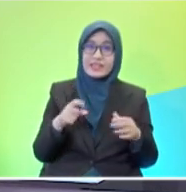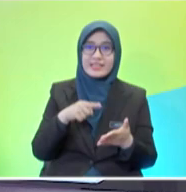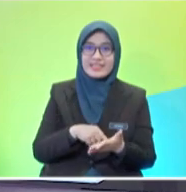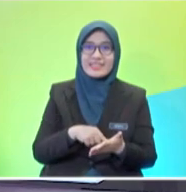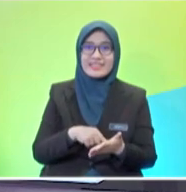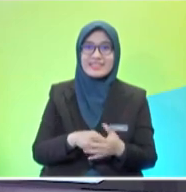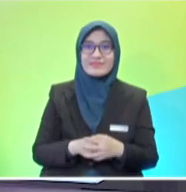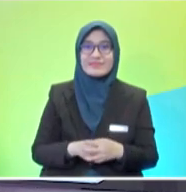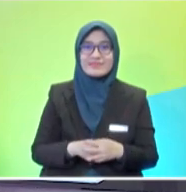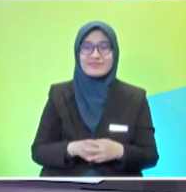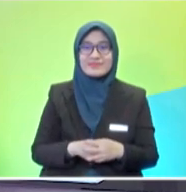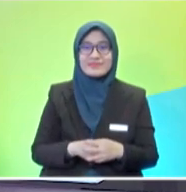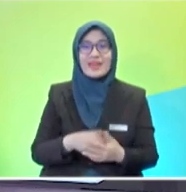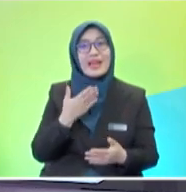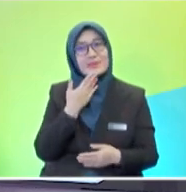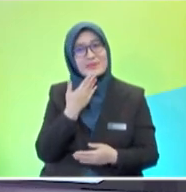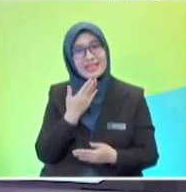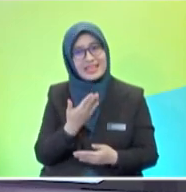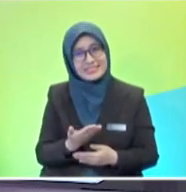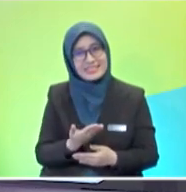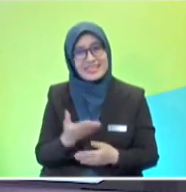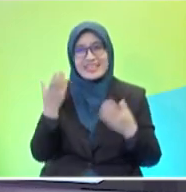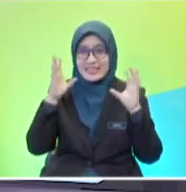operasi dolar Terima kasih